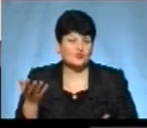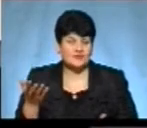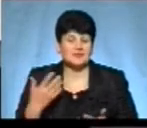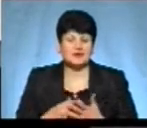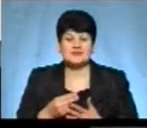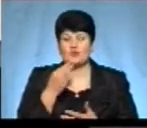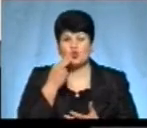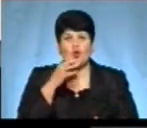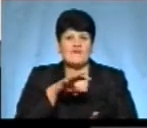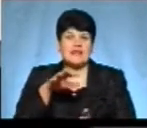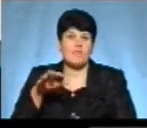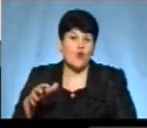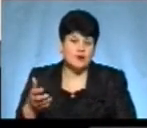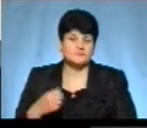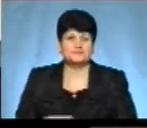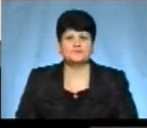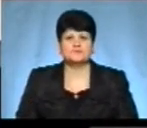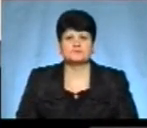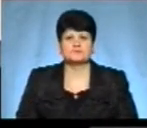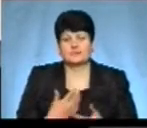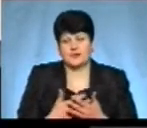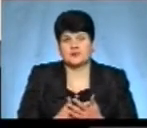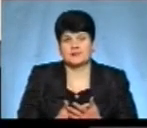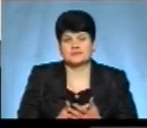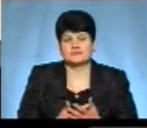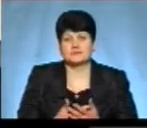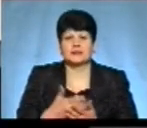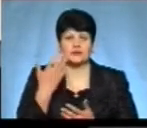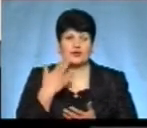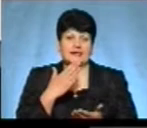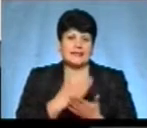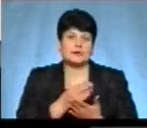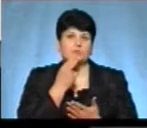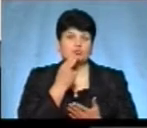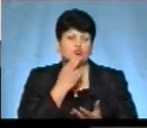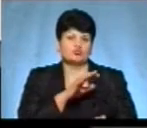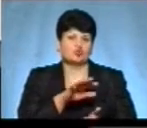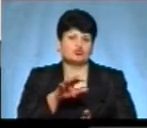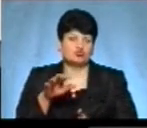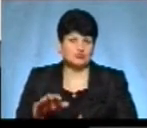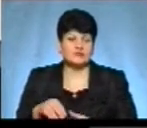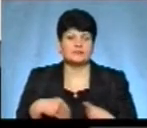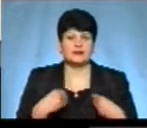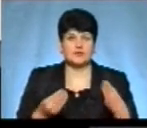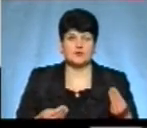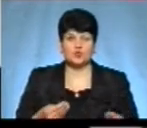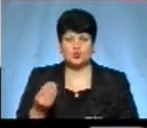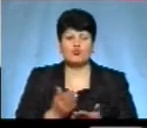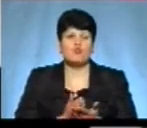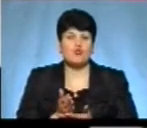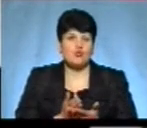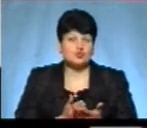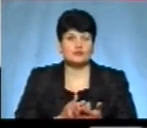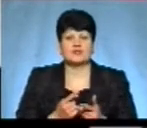продуктові набори. Так? Наприклад, там, коли там є певний набір продуктів, так? Коли надають певні якісь послуги, чи